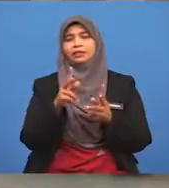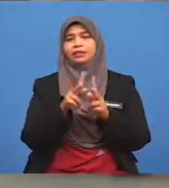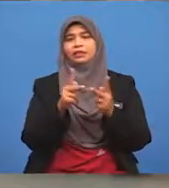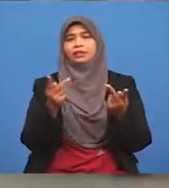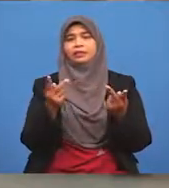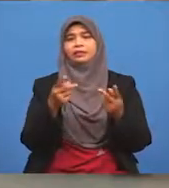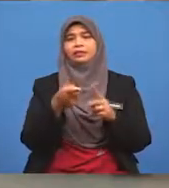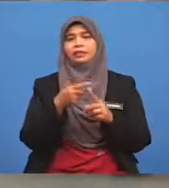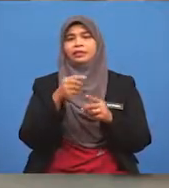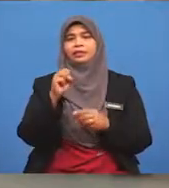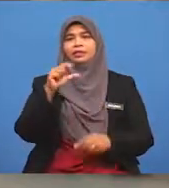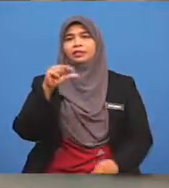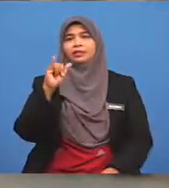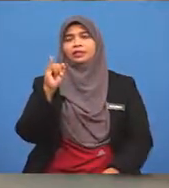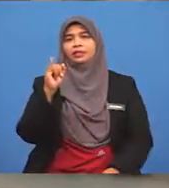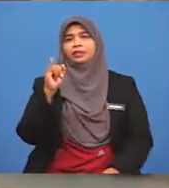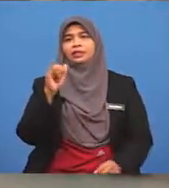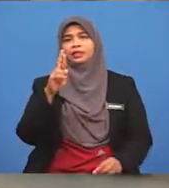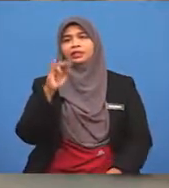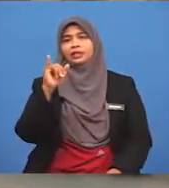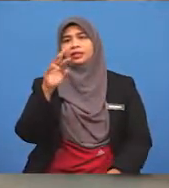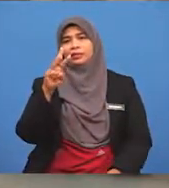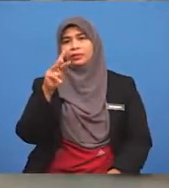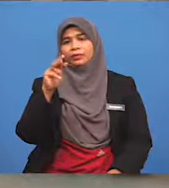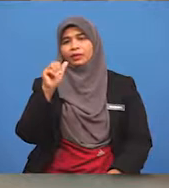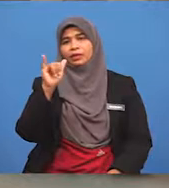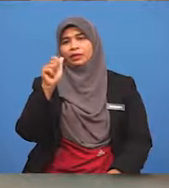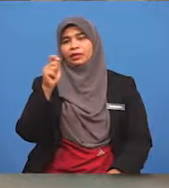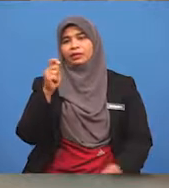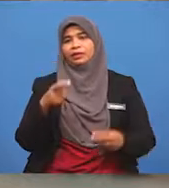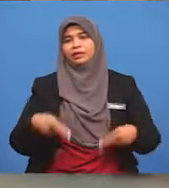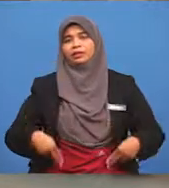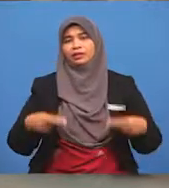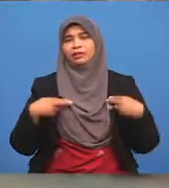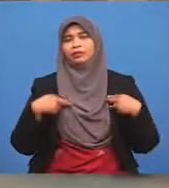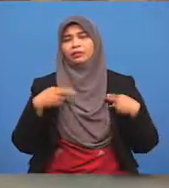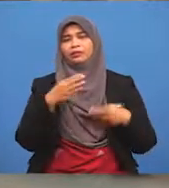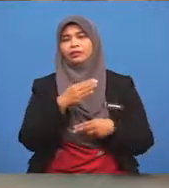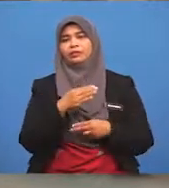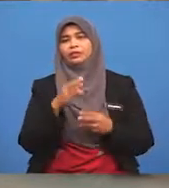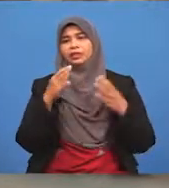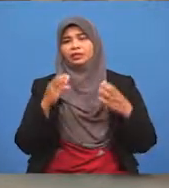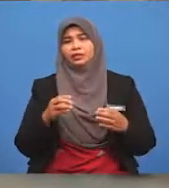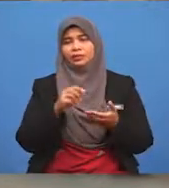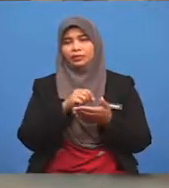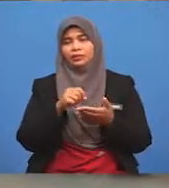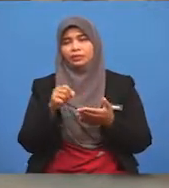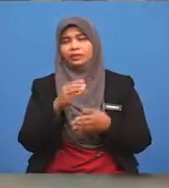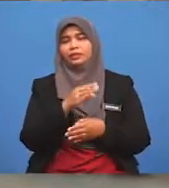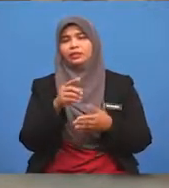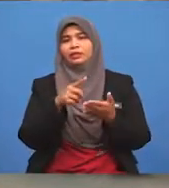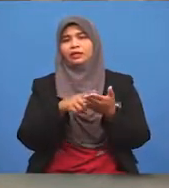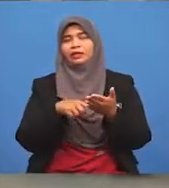dari segi riwayat hidup tokoh, metod penulisan serta apakah